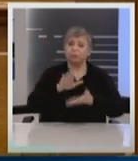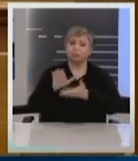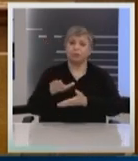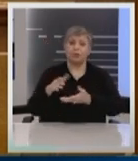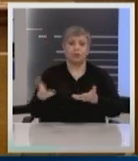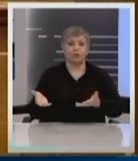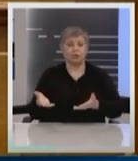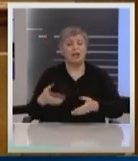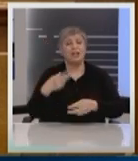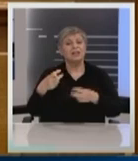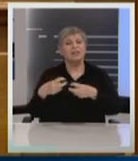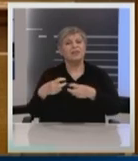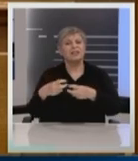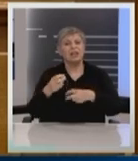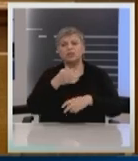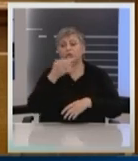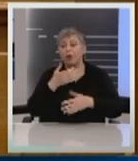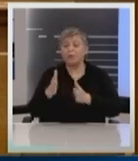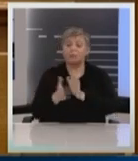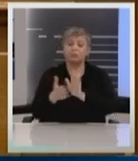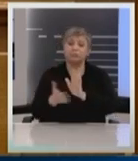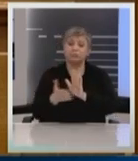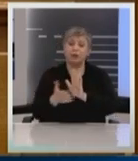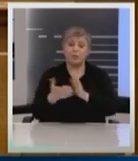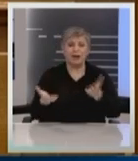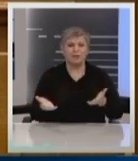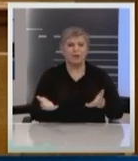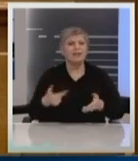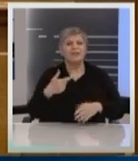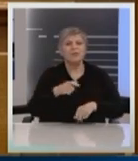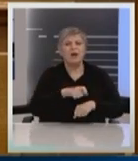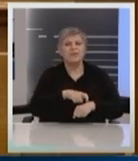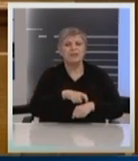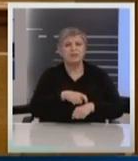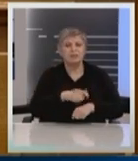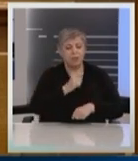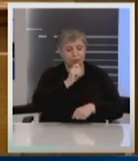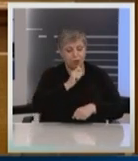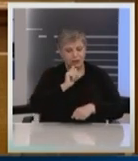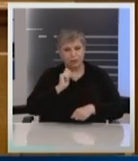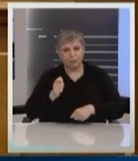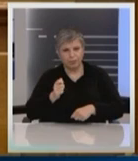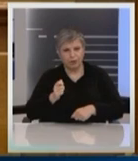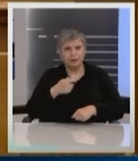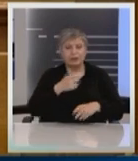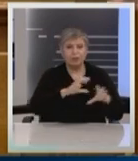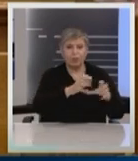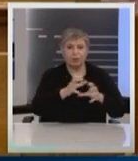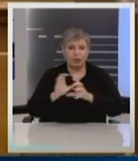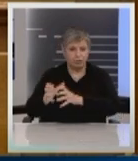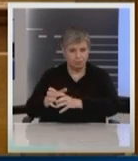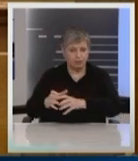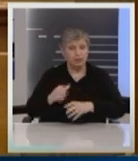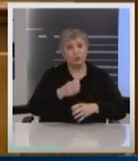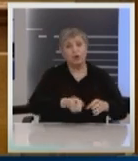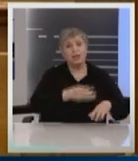των Βρυξελών. Άρα τι έχουμε, δύο κόμματα τα οποία το ένα είναι καθήλυν υπέρ του κεφαλαίου η Νέα Δημοκρατία,